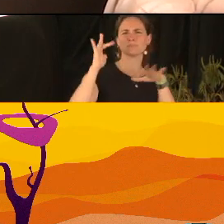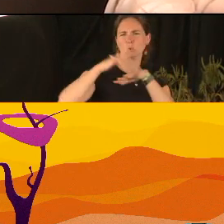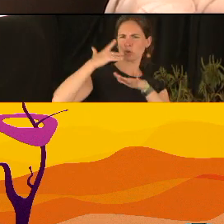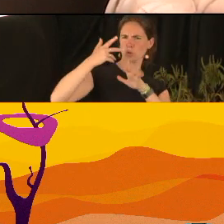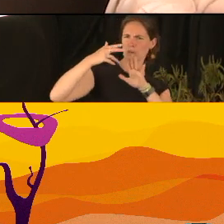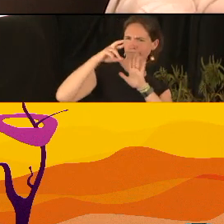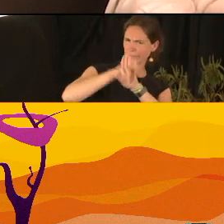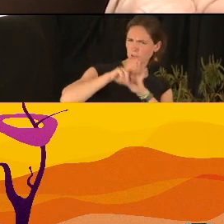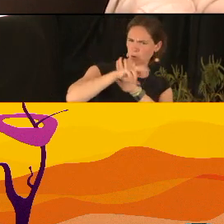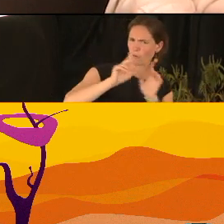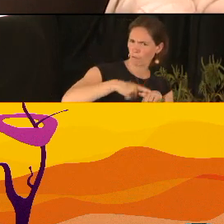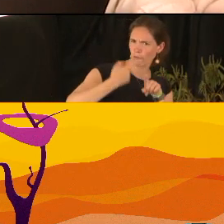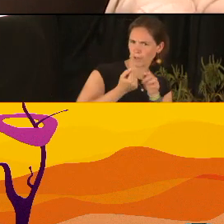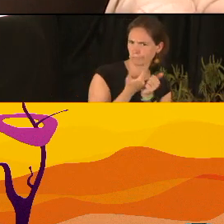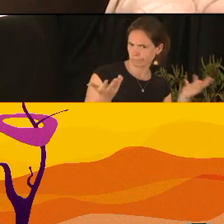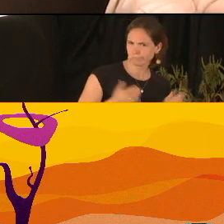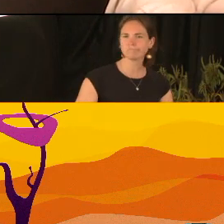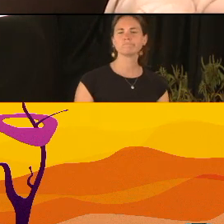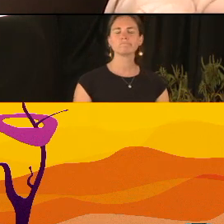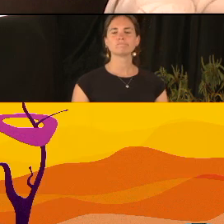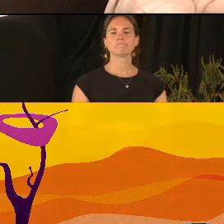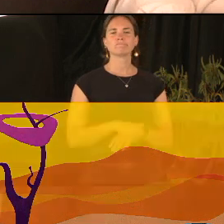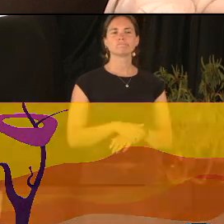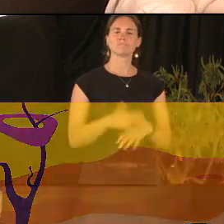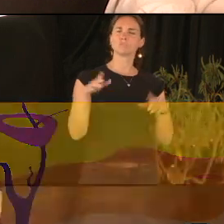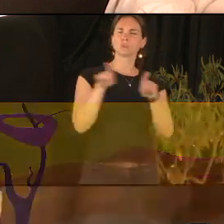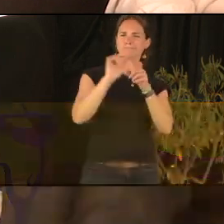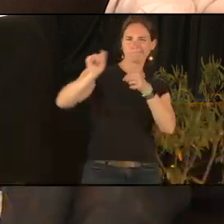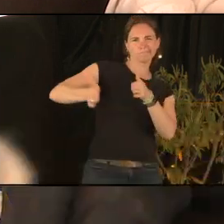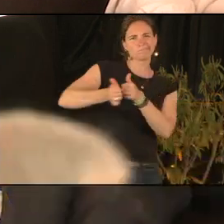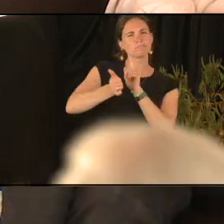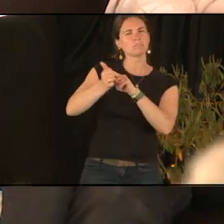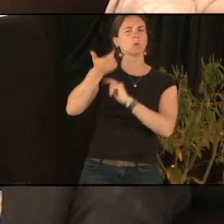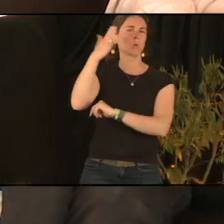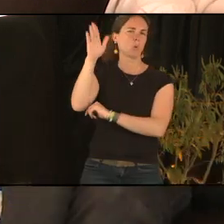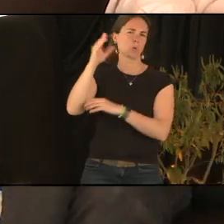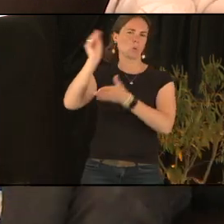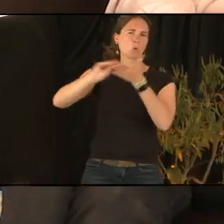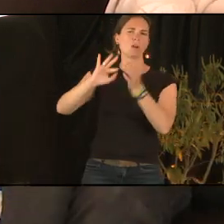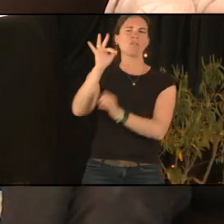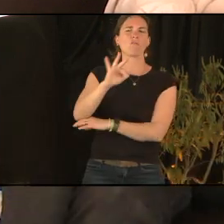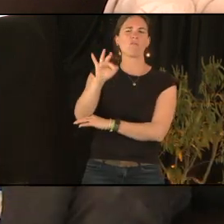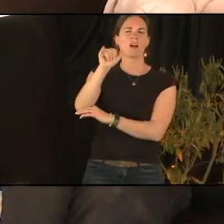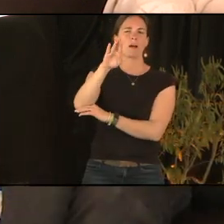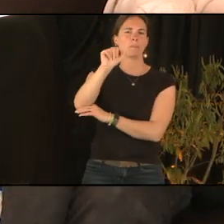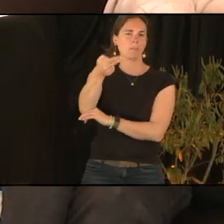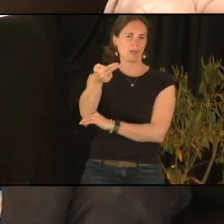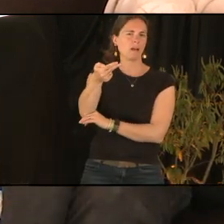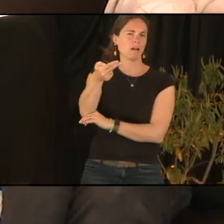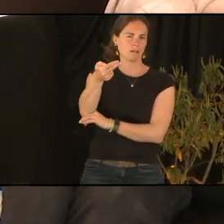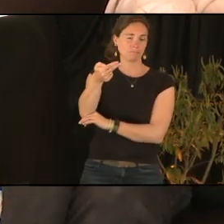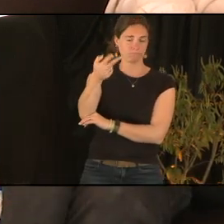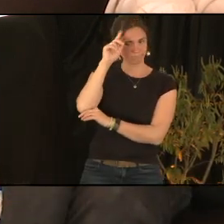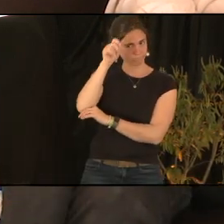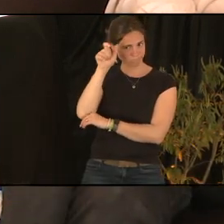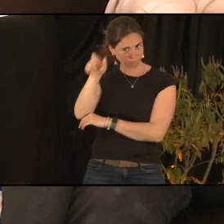films, notamment avec un autre auteur des éditions de L'Ogre qui se nomme Fabien Clouette. On lui rend